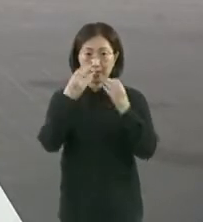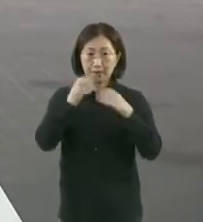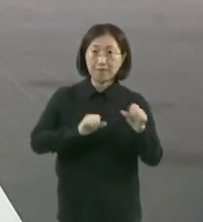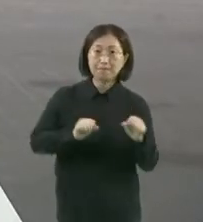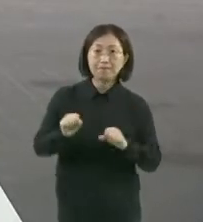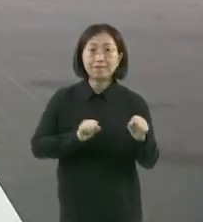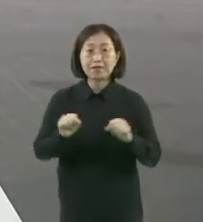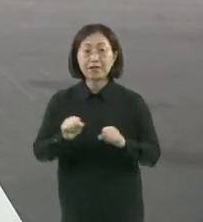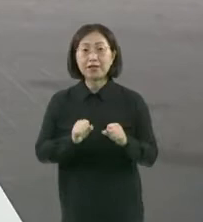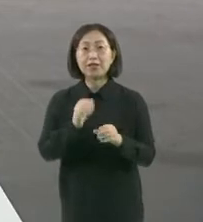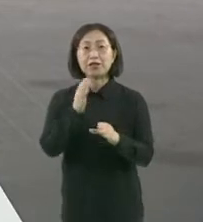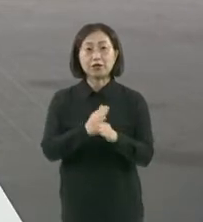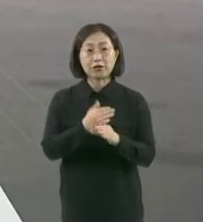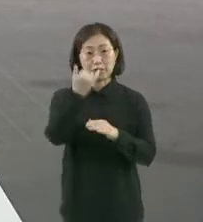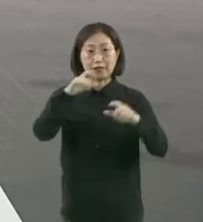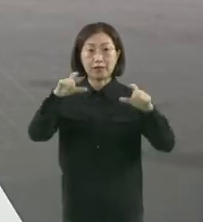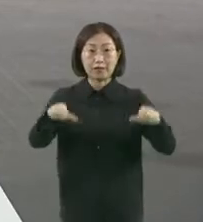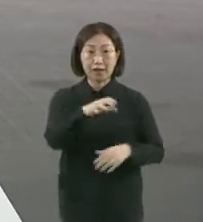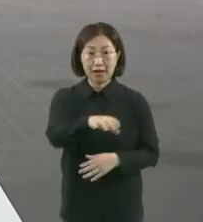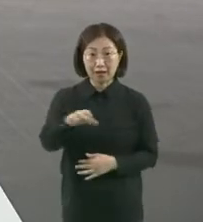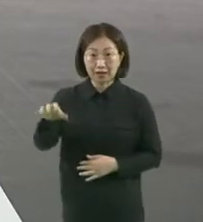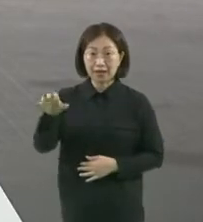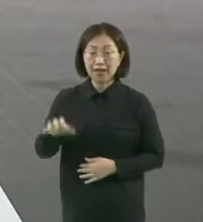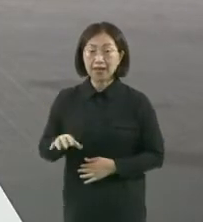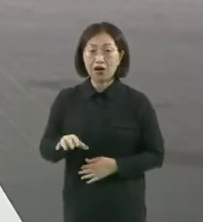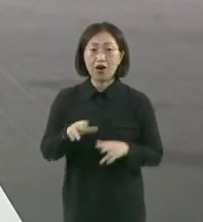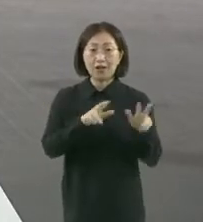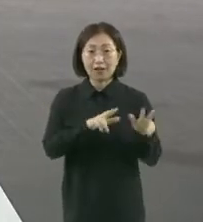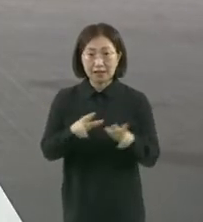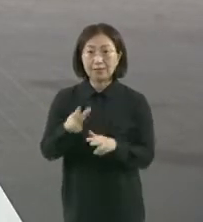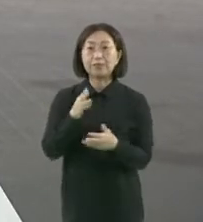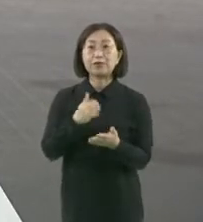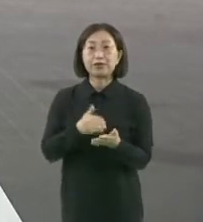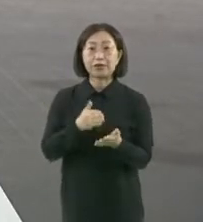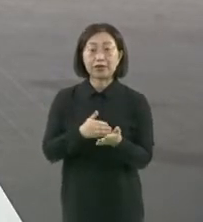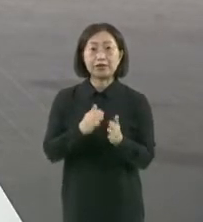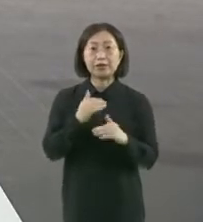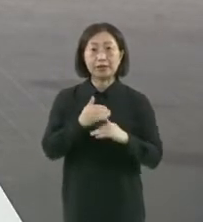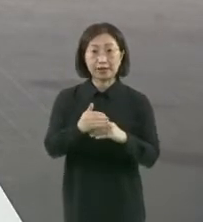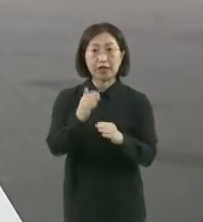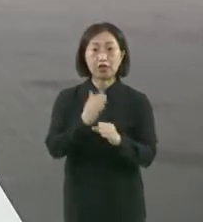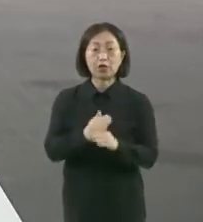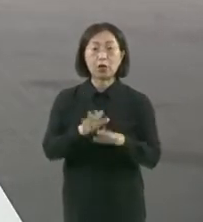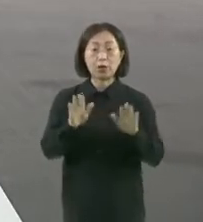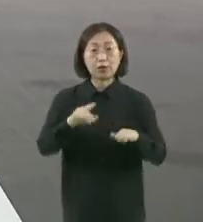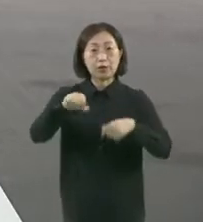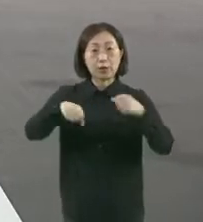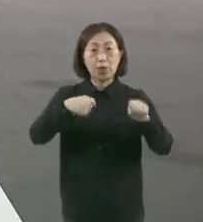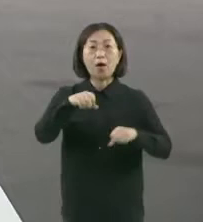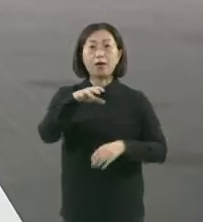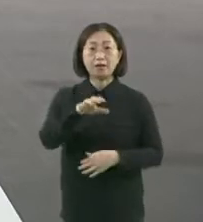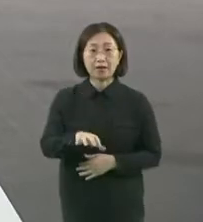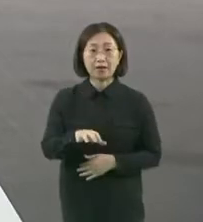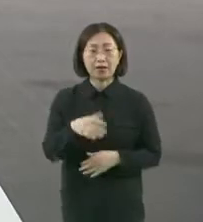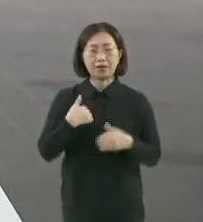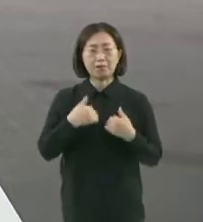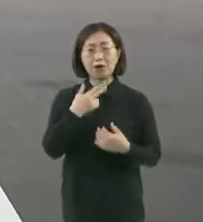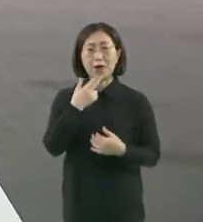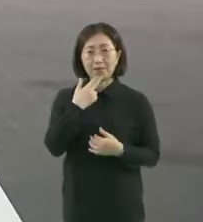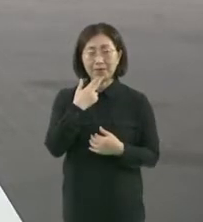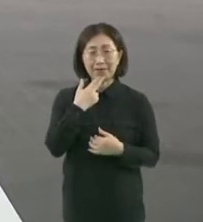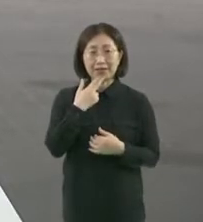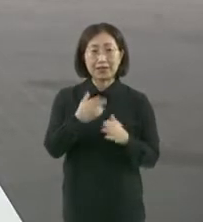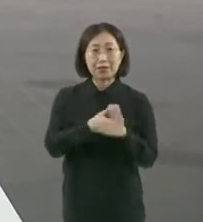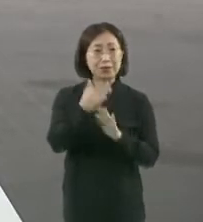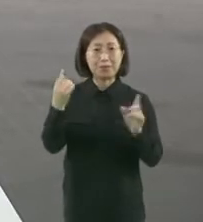힘을 내고 있는 충청권 각 지역에서 현장 뉴스 진행하고 있습니다. 오늘은 대전 5월드에서 노잼 도시 대전을